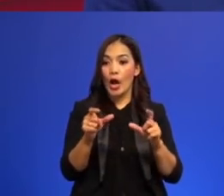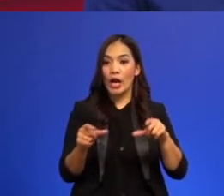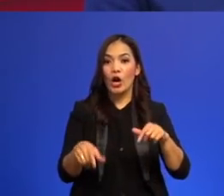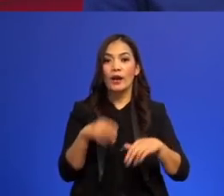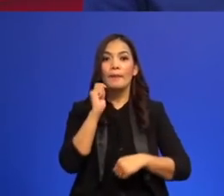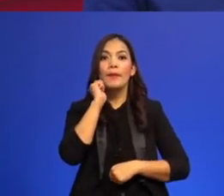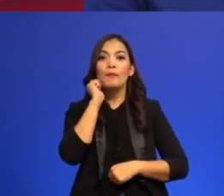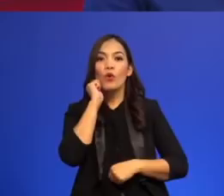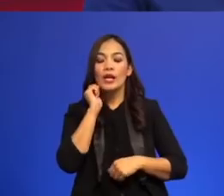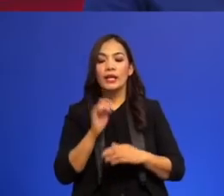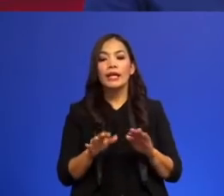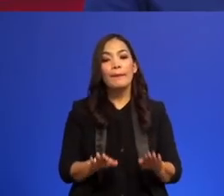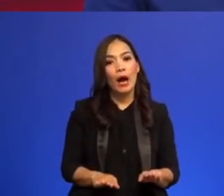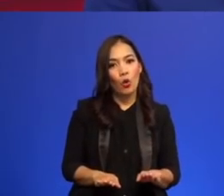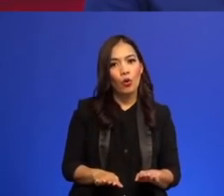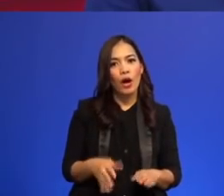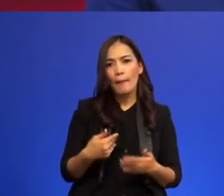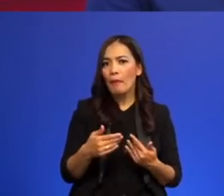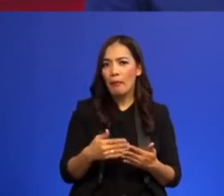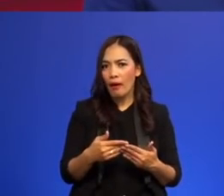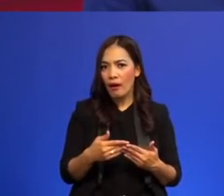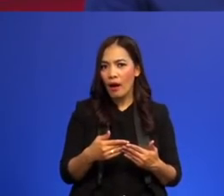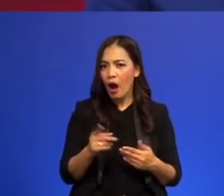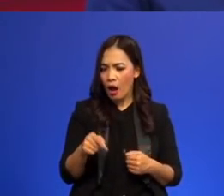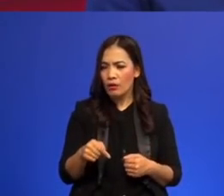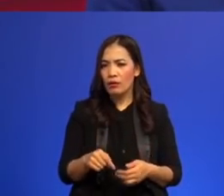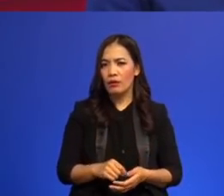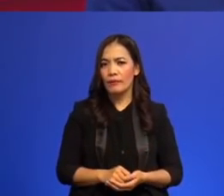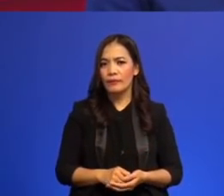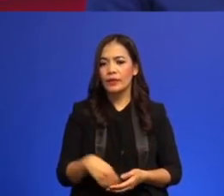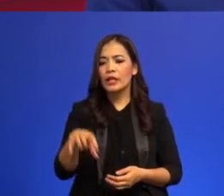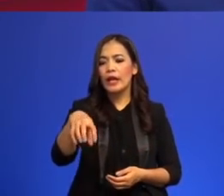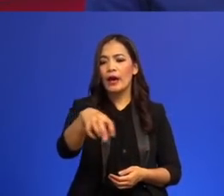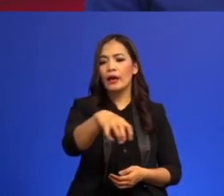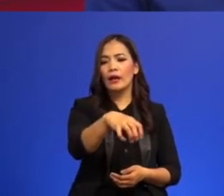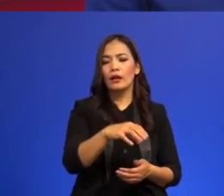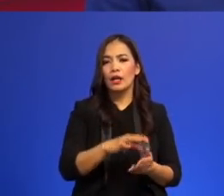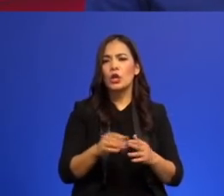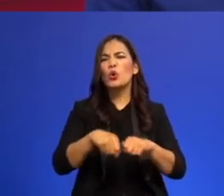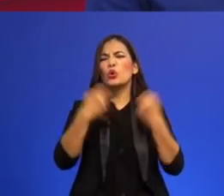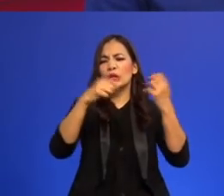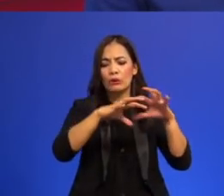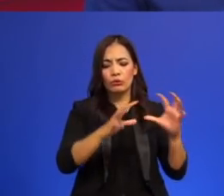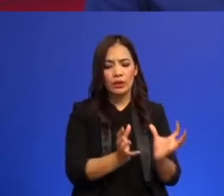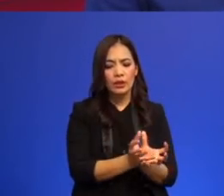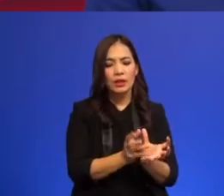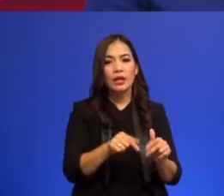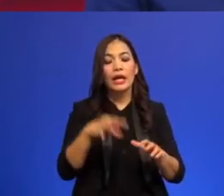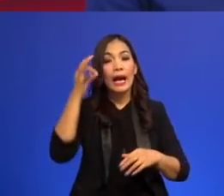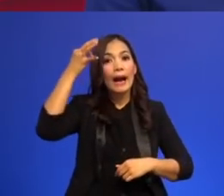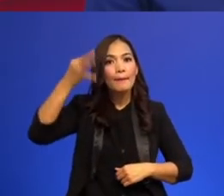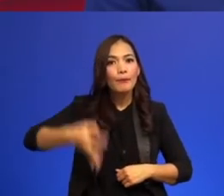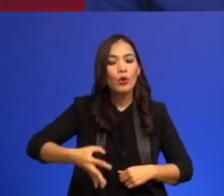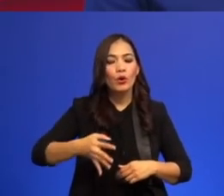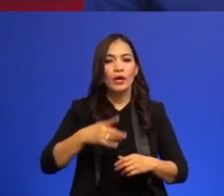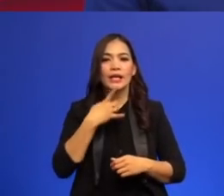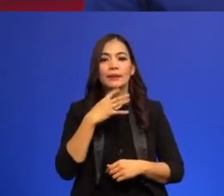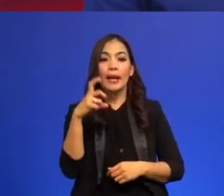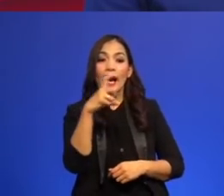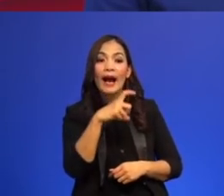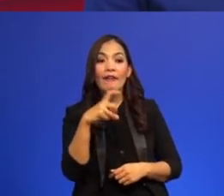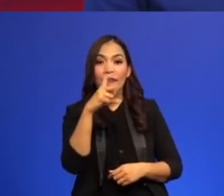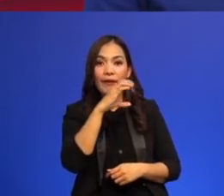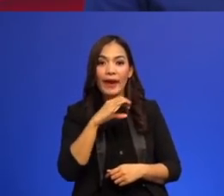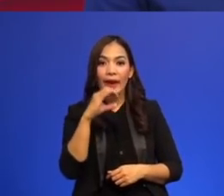dipangku. Boleh dipangku. Ada. Di daerah memang udah rusak dunia ini. Di kampung saja ada kafe